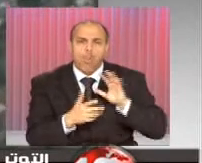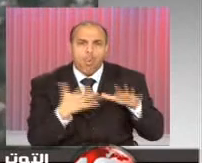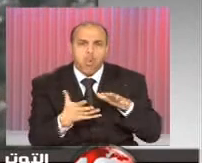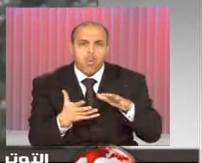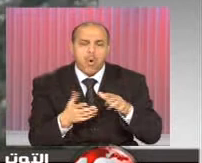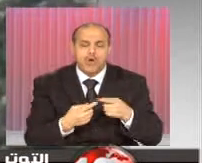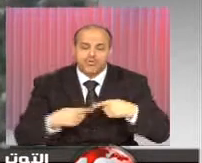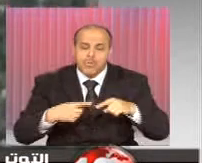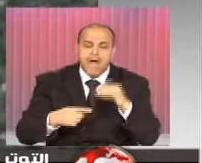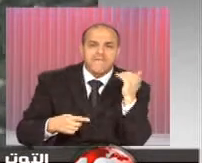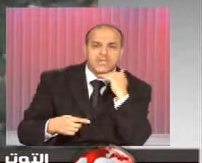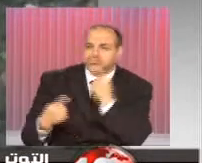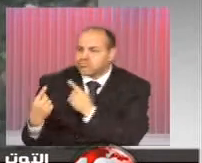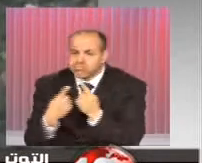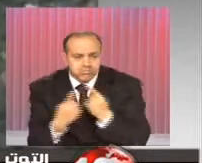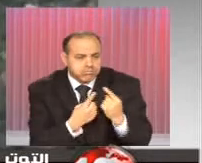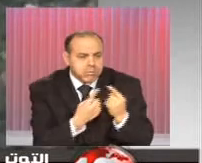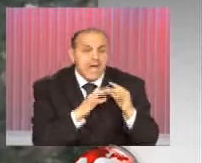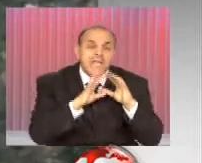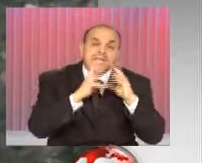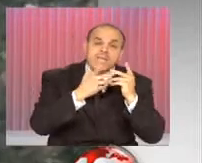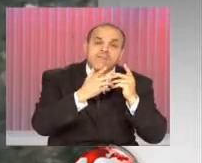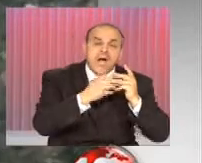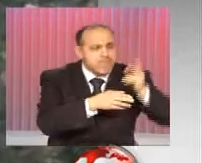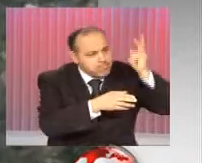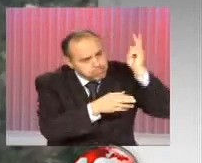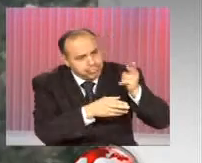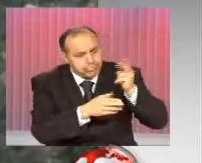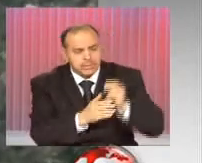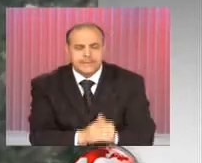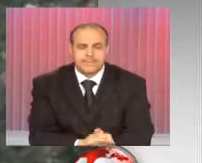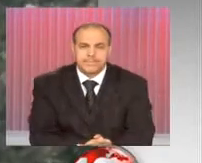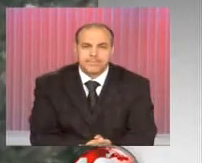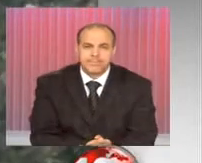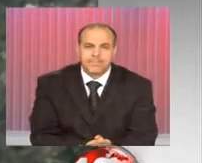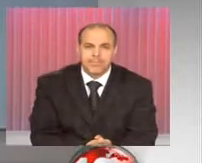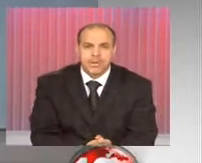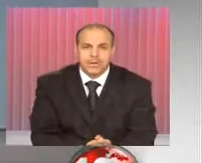إلى الاجتماع للتشاور حول كيفية هذا الرد.